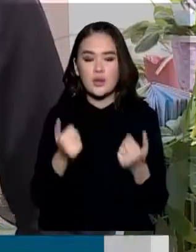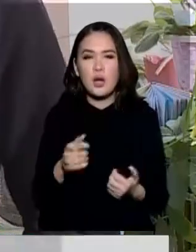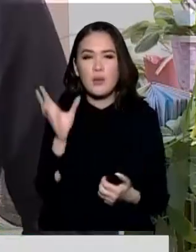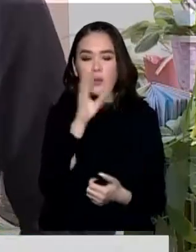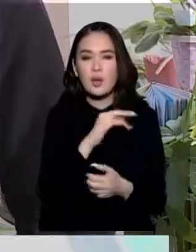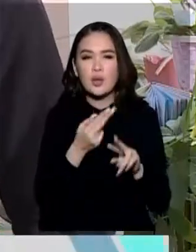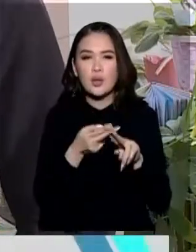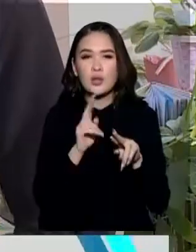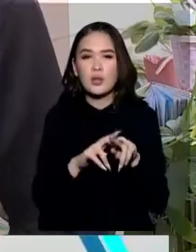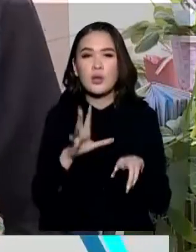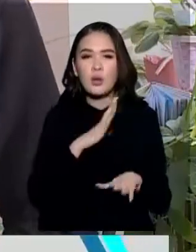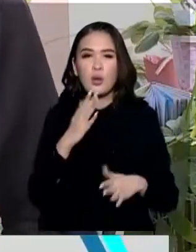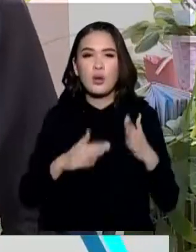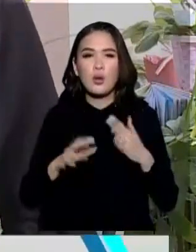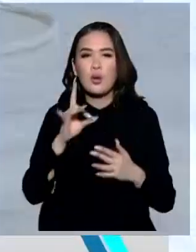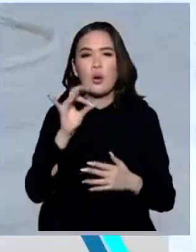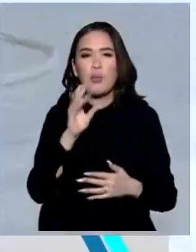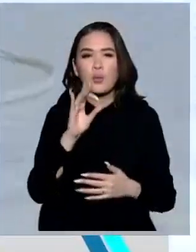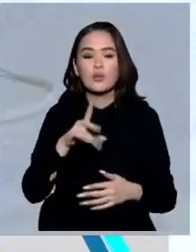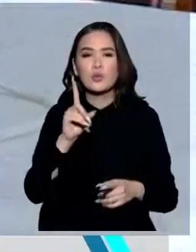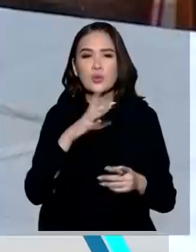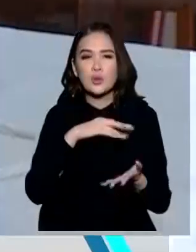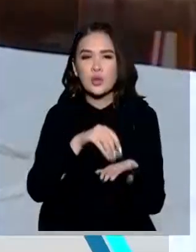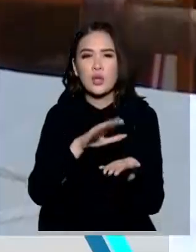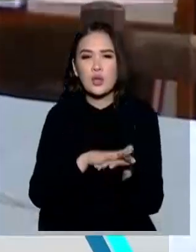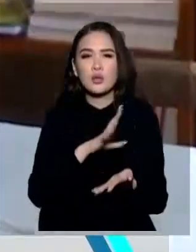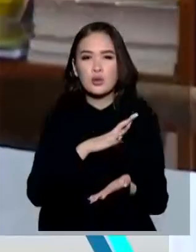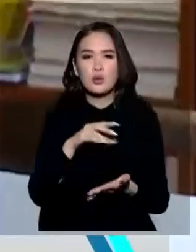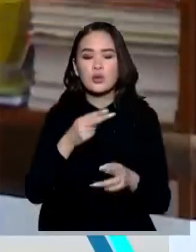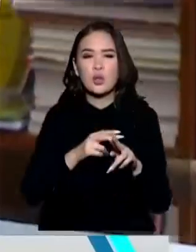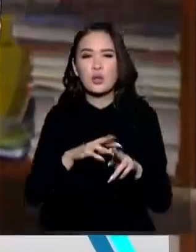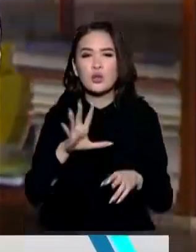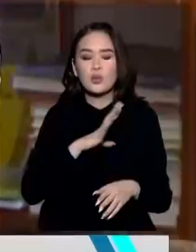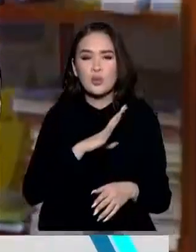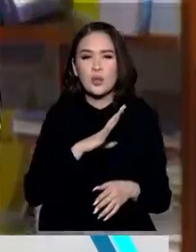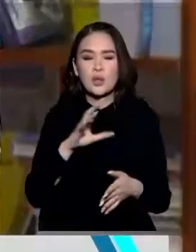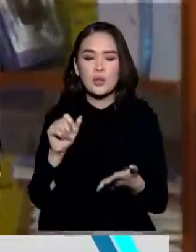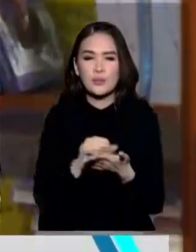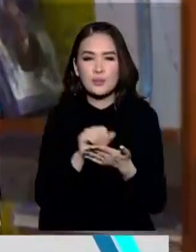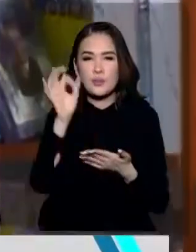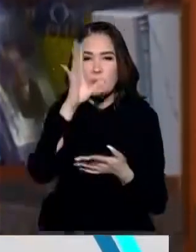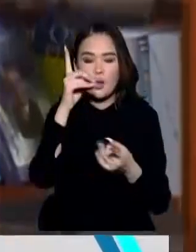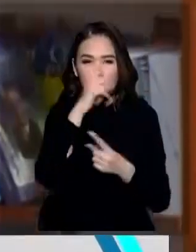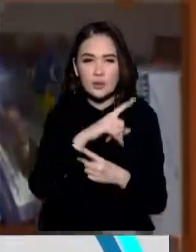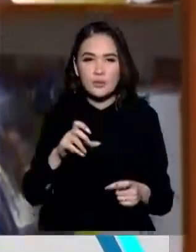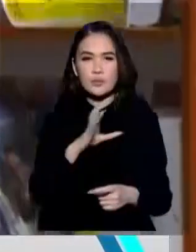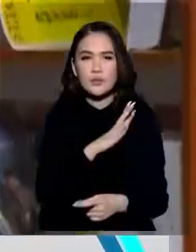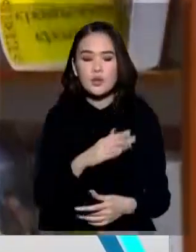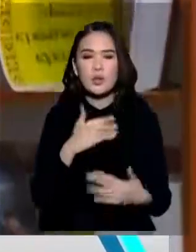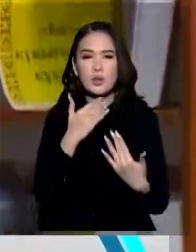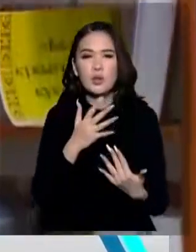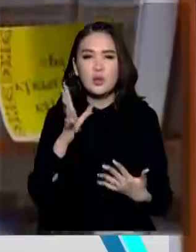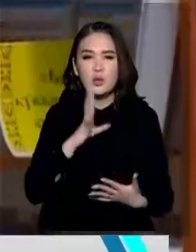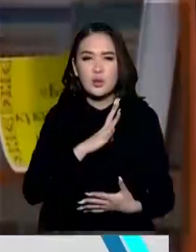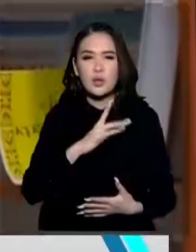неге бұл осындай робот жасамасқа деген ой келді. Оқушы мен ұстазы бұл жоба ұлттық сусынымызды насихаттайтын болғандықтан Асылбектің ұлттық